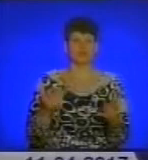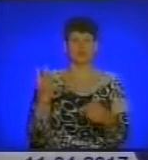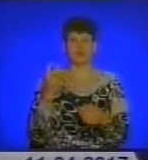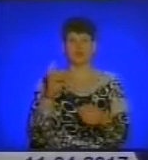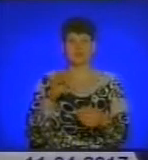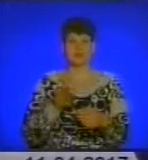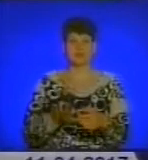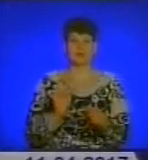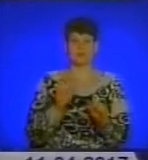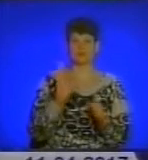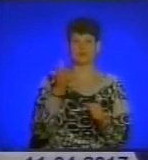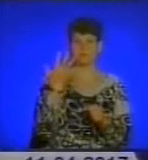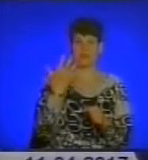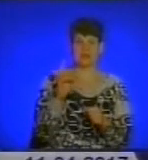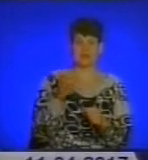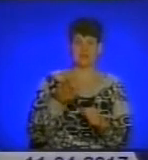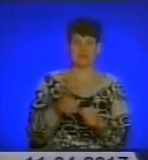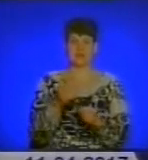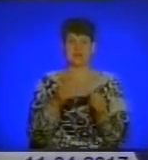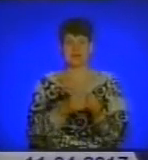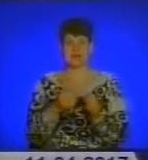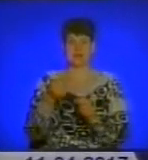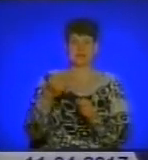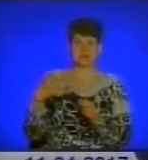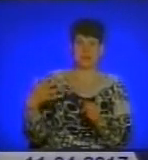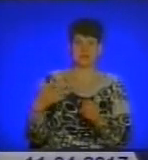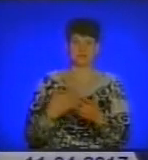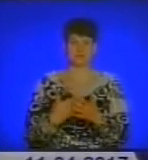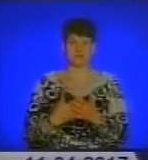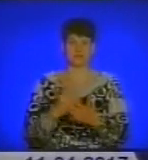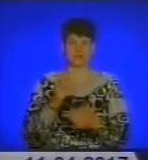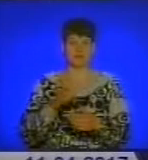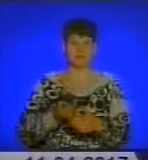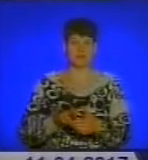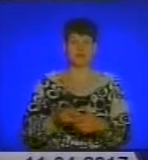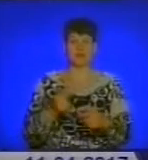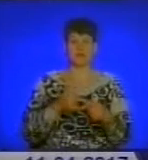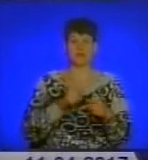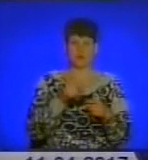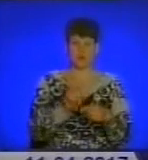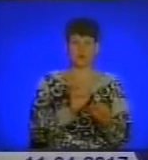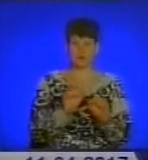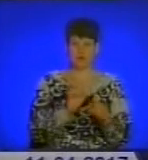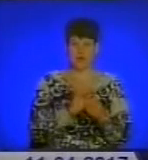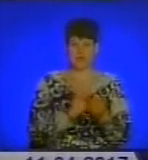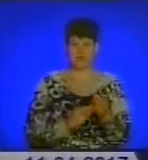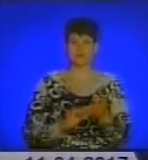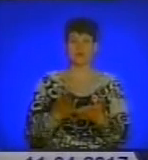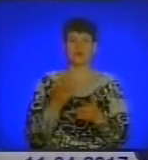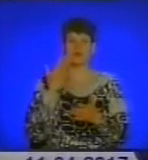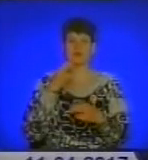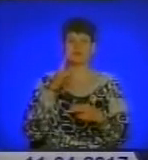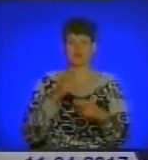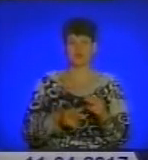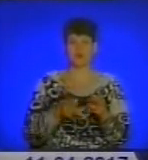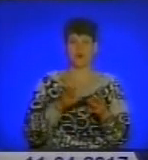квітня, це може бути 5 квітня, 10, 15, 20. І, власне, в цьому розпорядженні зазначено, коли закінчується опалювальний